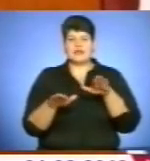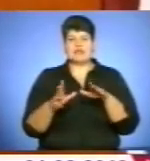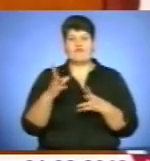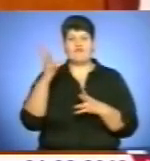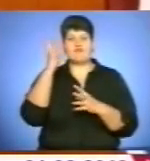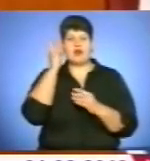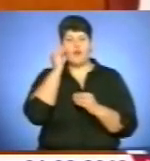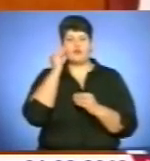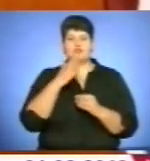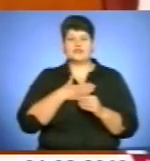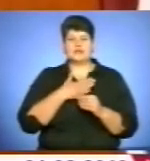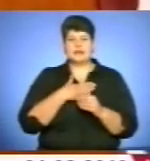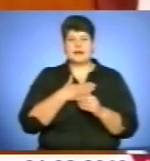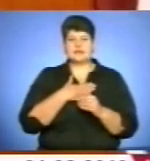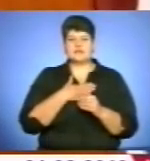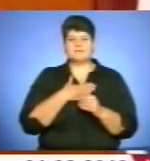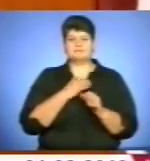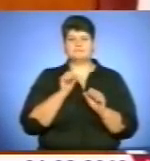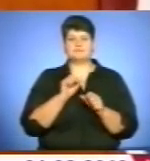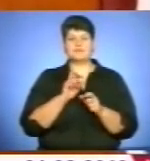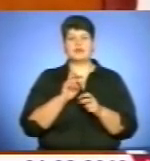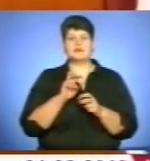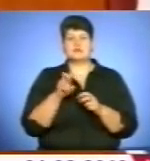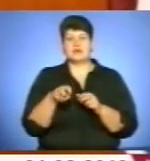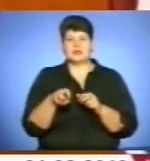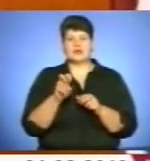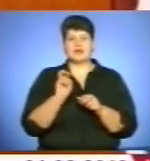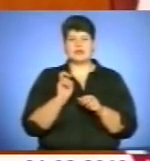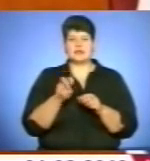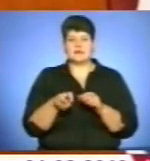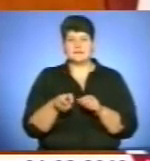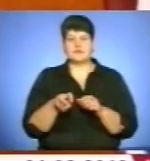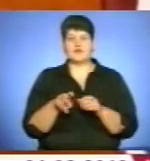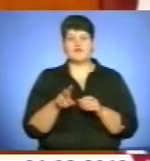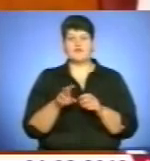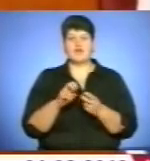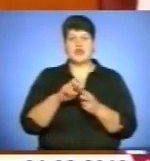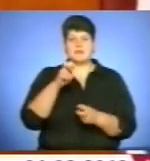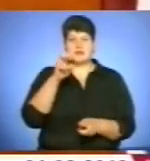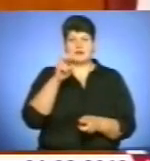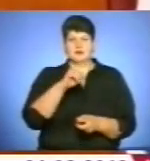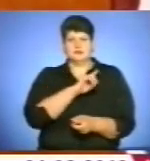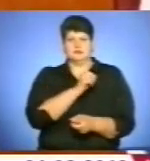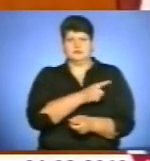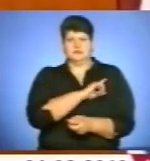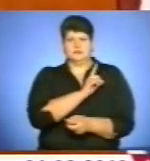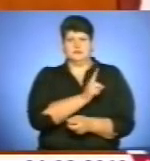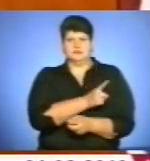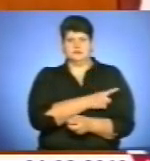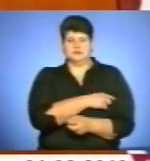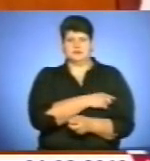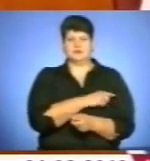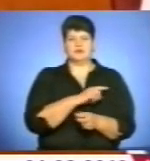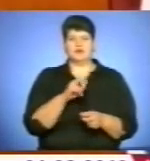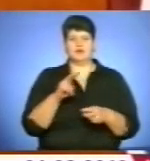наші природні згини, які є фізіологічні в хребті, вони підсилюються. Це поперековий